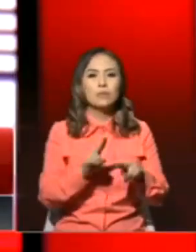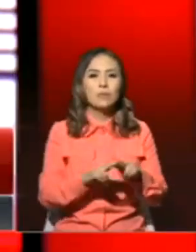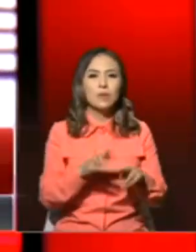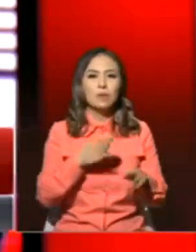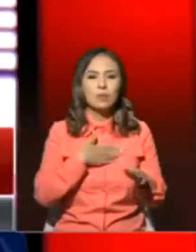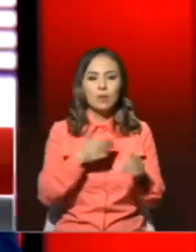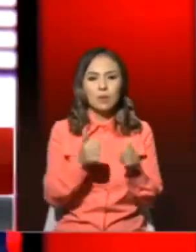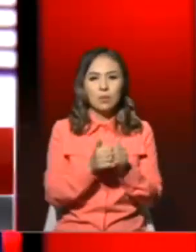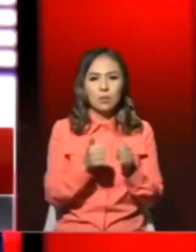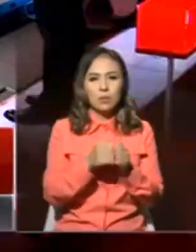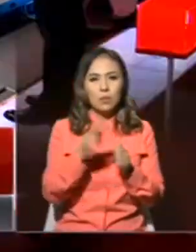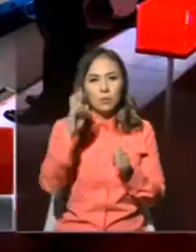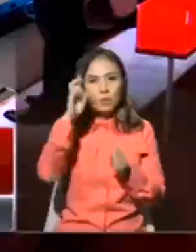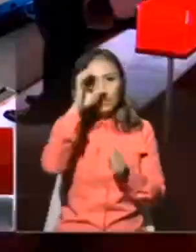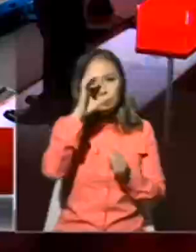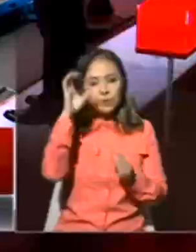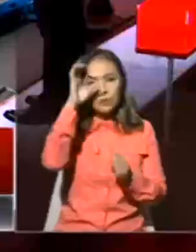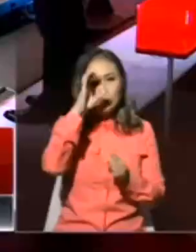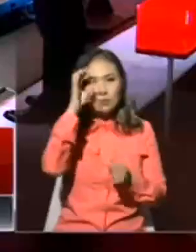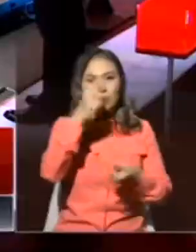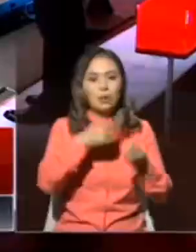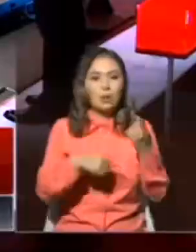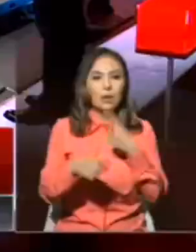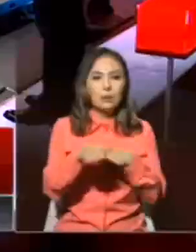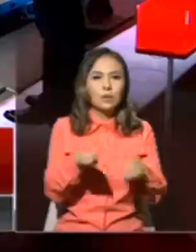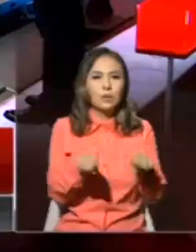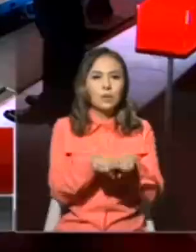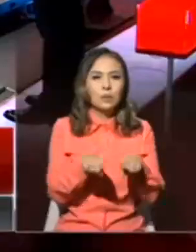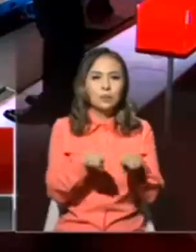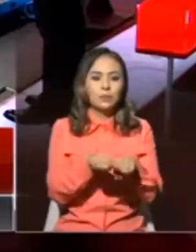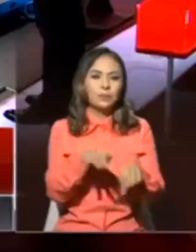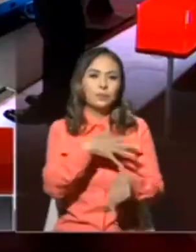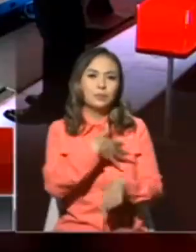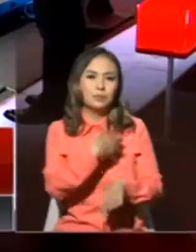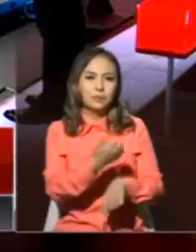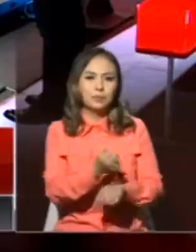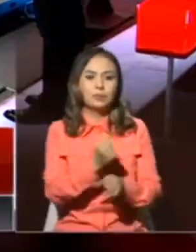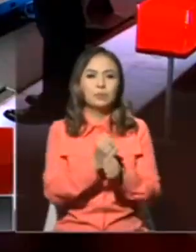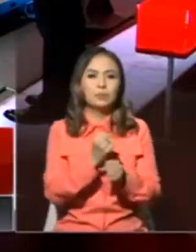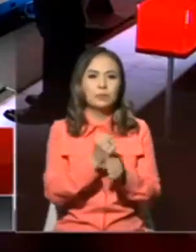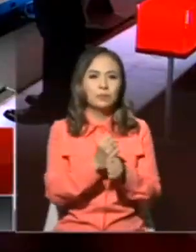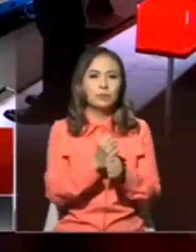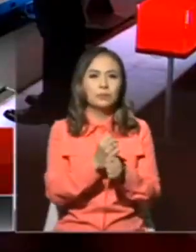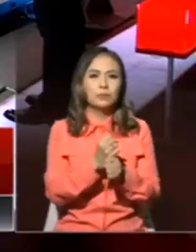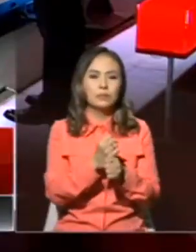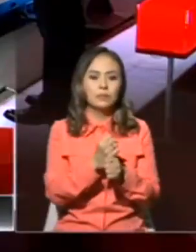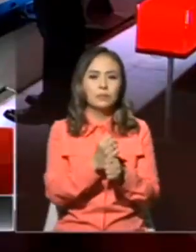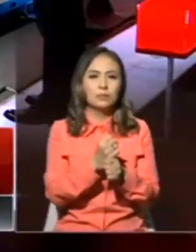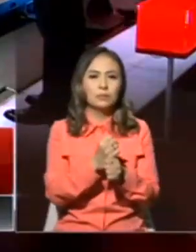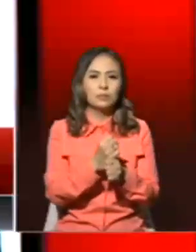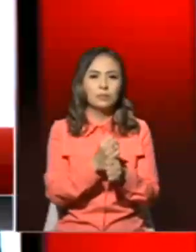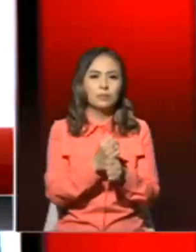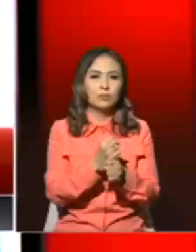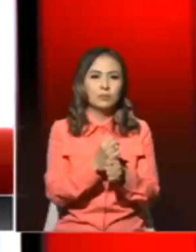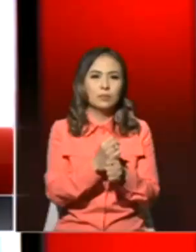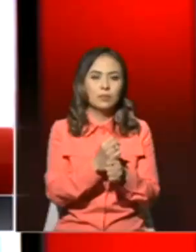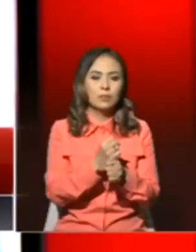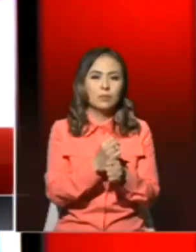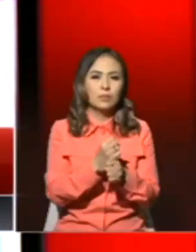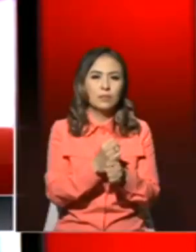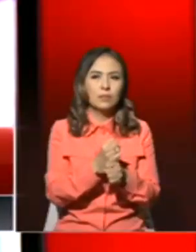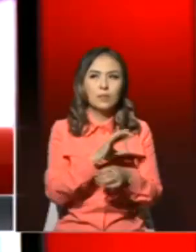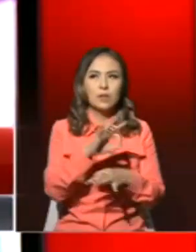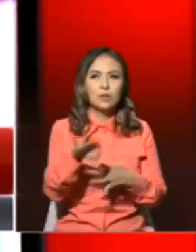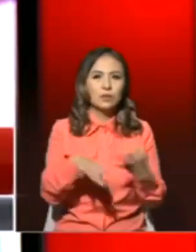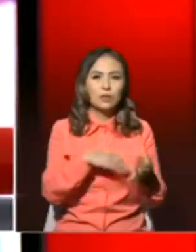көрші Өзбекстан қайтадан соған рұқсат беруге талпынып, талаптанып жатыр деген мәселені қозғаудың өзі артық